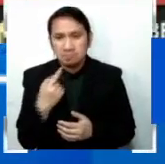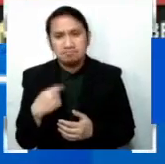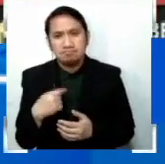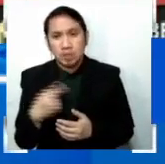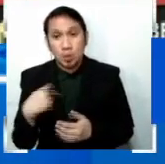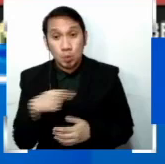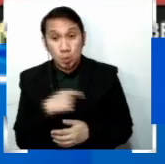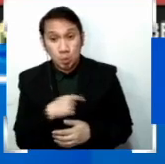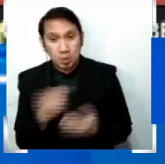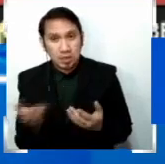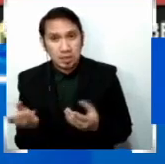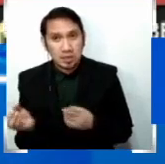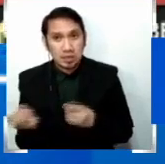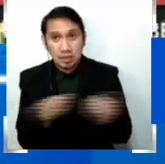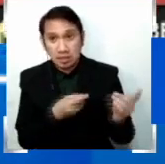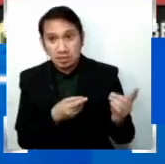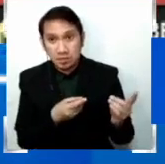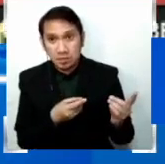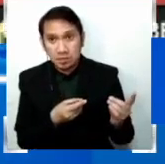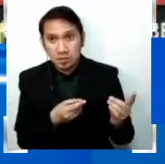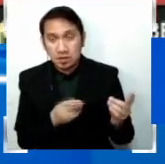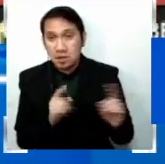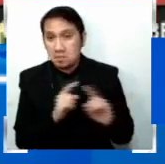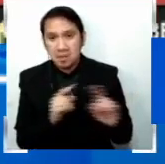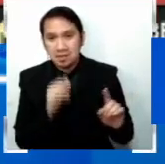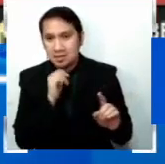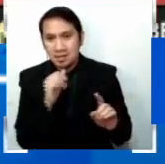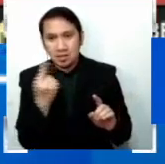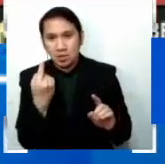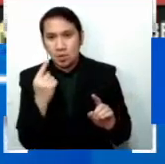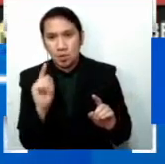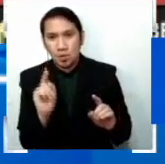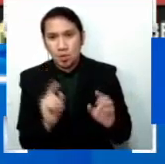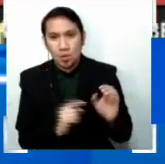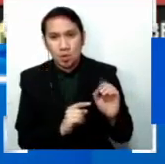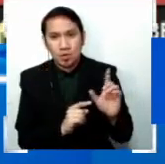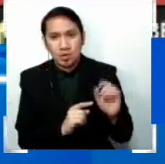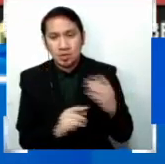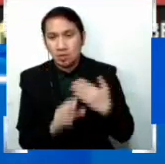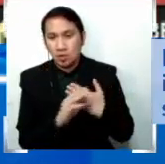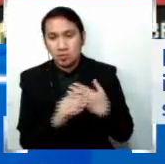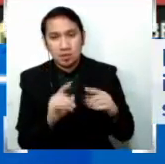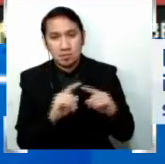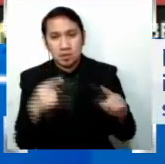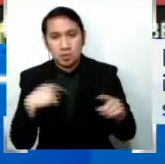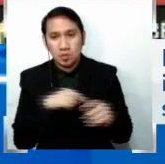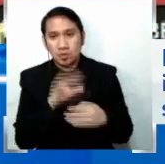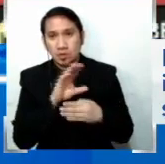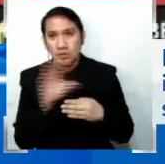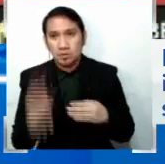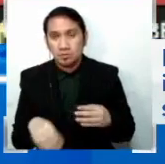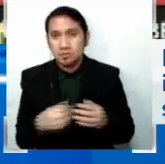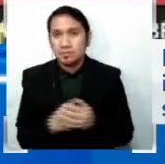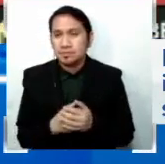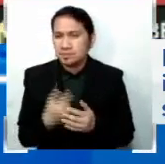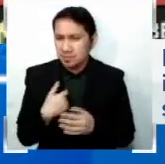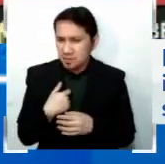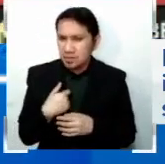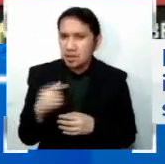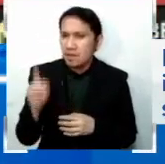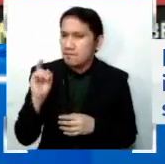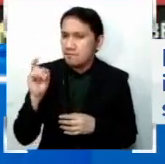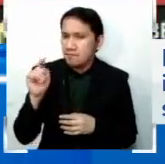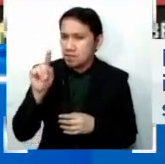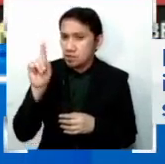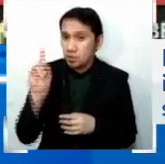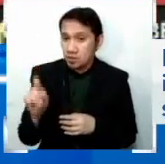It wasn't the original contract, but we completed our contract. Mr. Chairman, just quickly, very quickly, nalugi